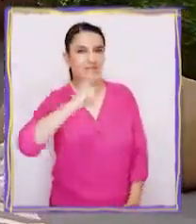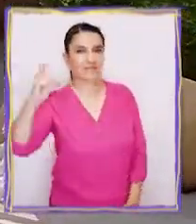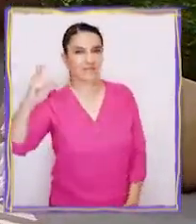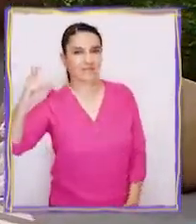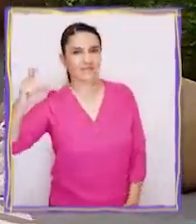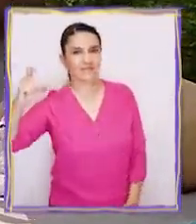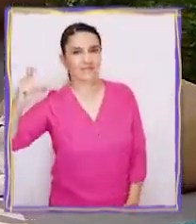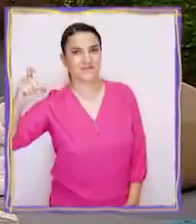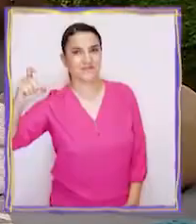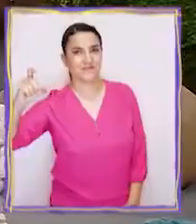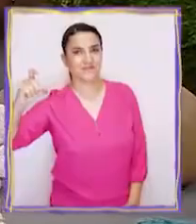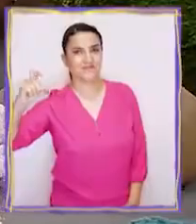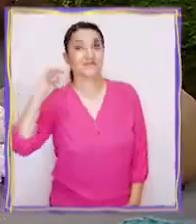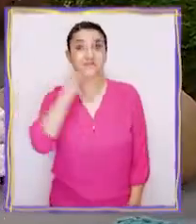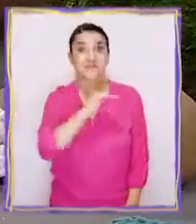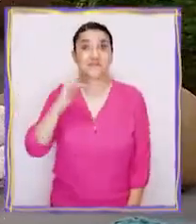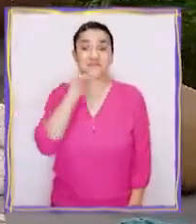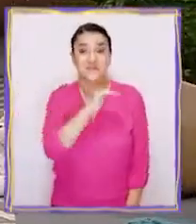raudo.